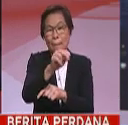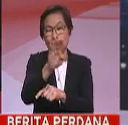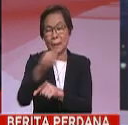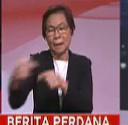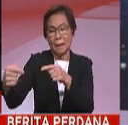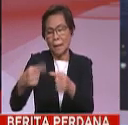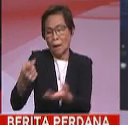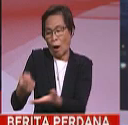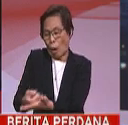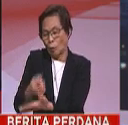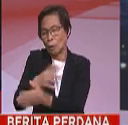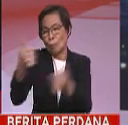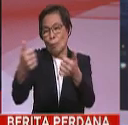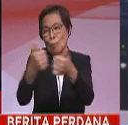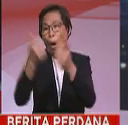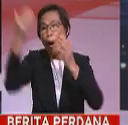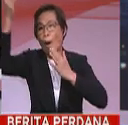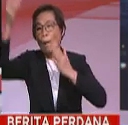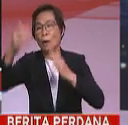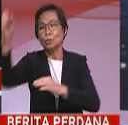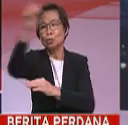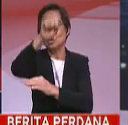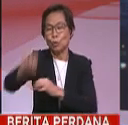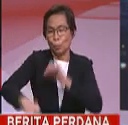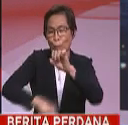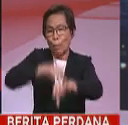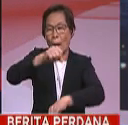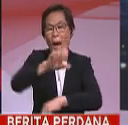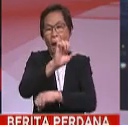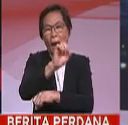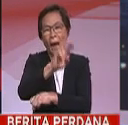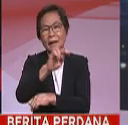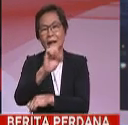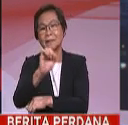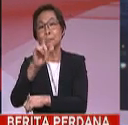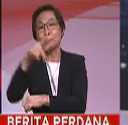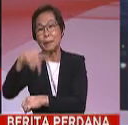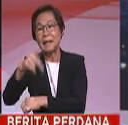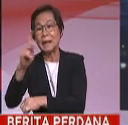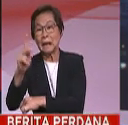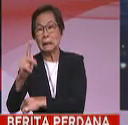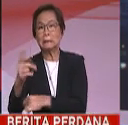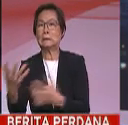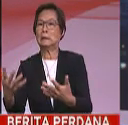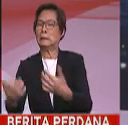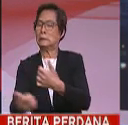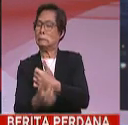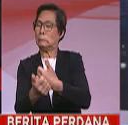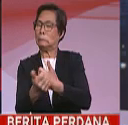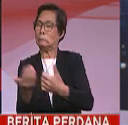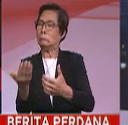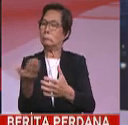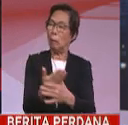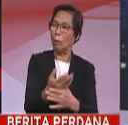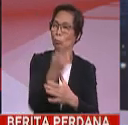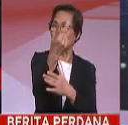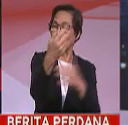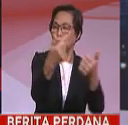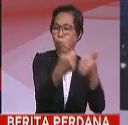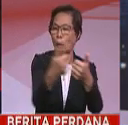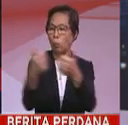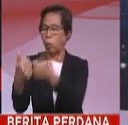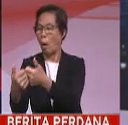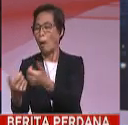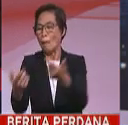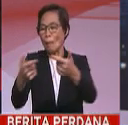Hoki Malaysia dan kejohanan Malaysia Superbike MSPK antara yang berdepan risiko terjejas. Dua kejohanan